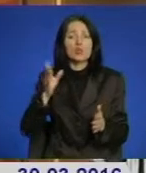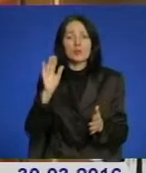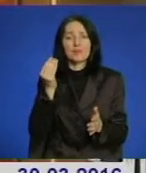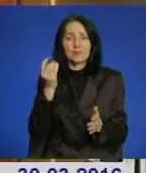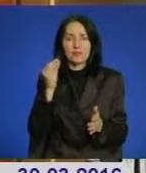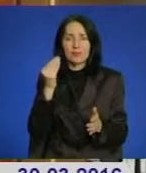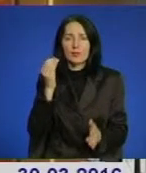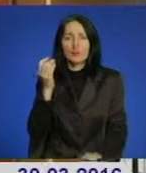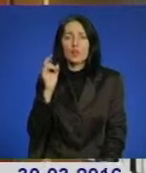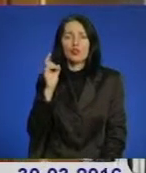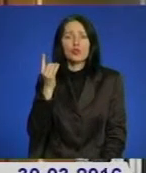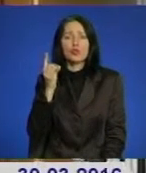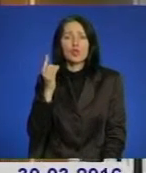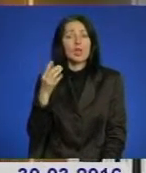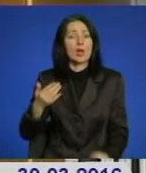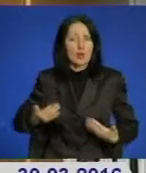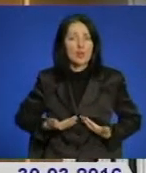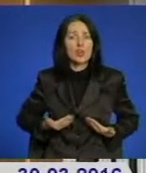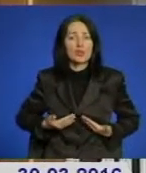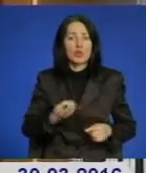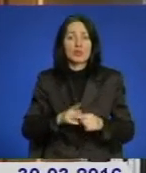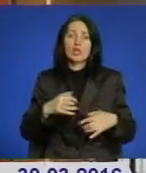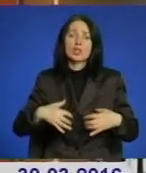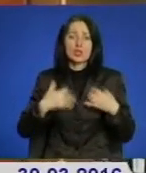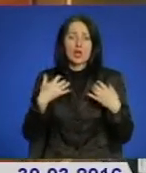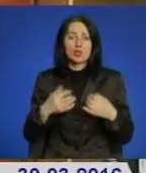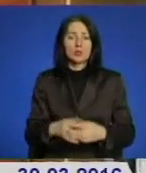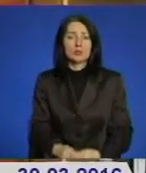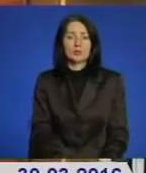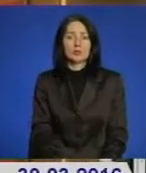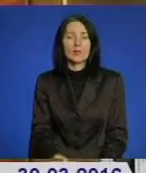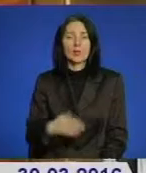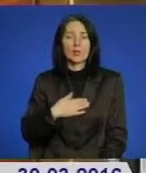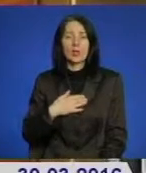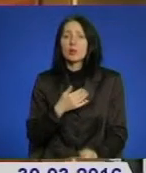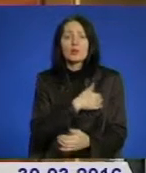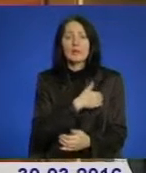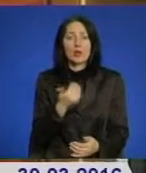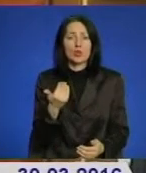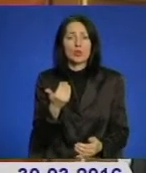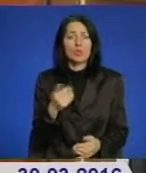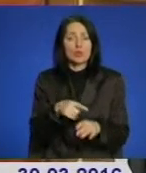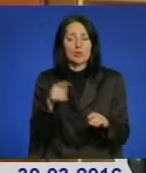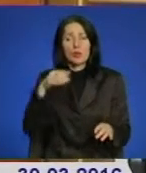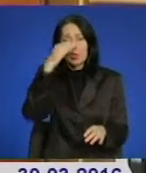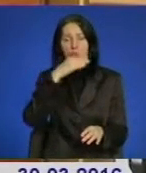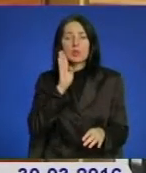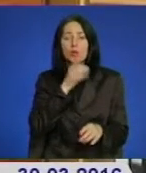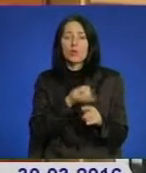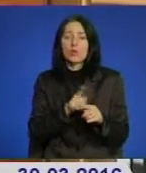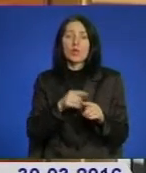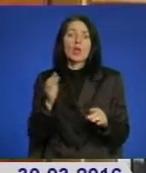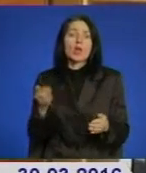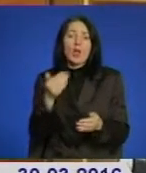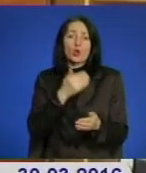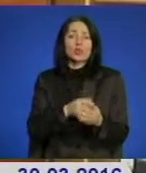місце нещастя. Дитина постійно була на руках, як не в мами, то в тата. Вони її ще вкривали, вони її ще стукали по